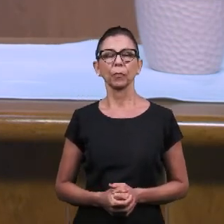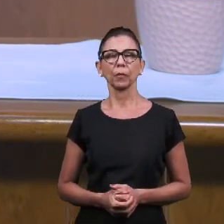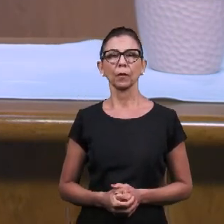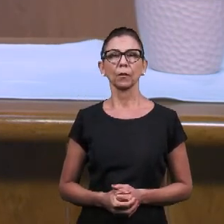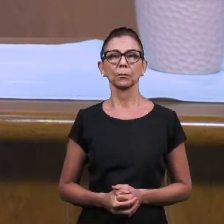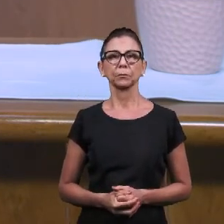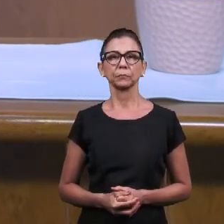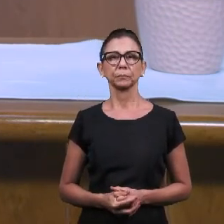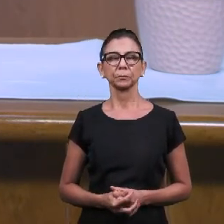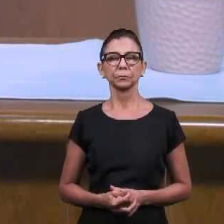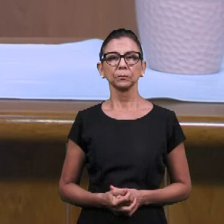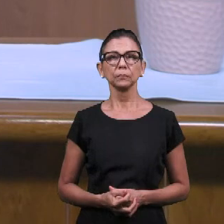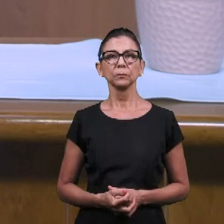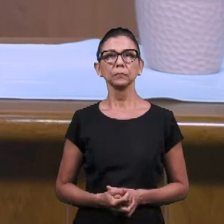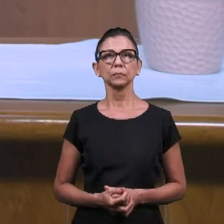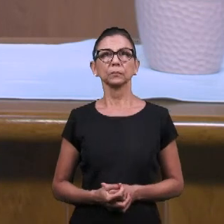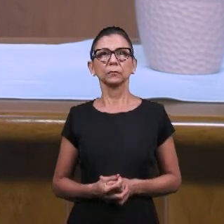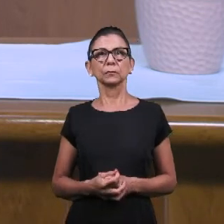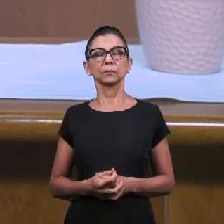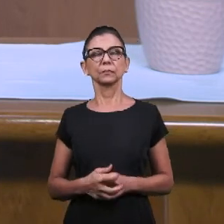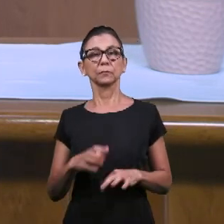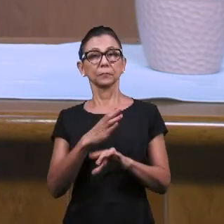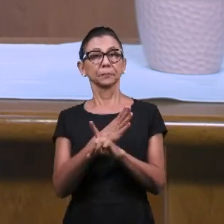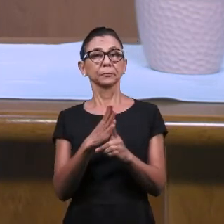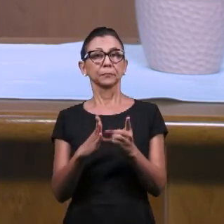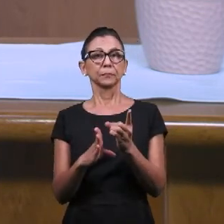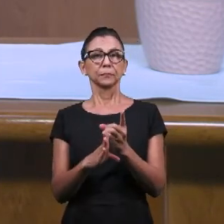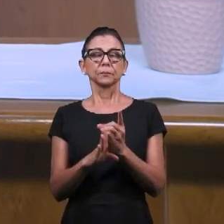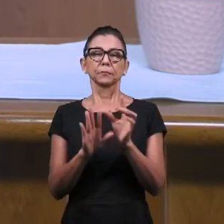Аминь. Да будет прославлено имя Божье.